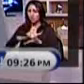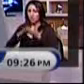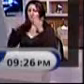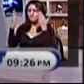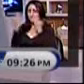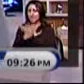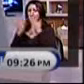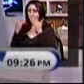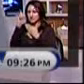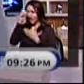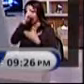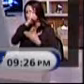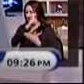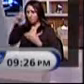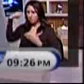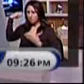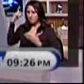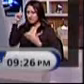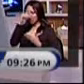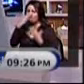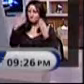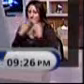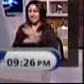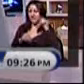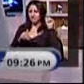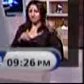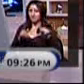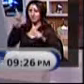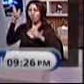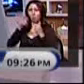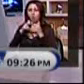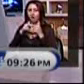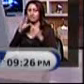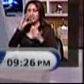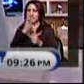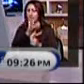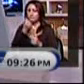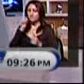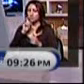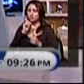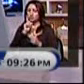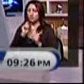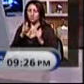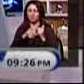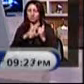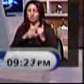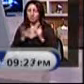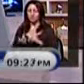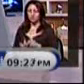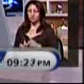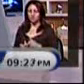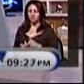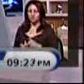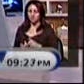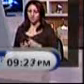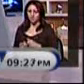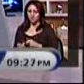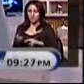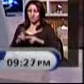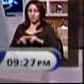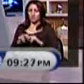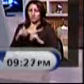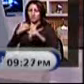انها دائما اسرع من الشارع. انا بعتبر العكس، بعتبر ان